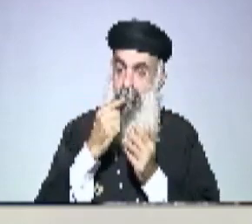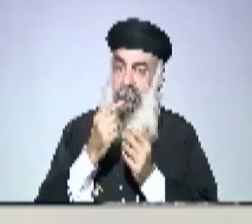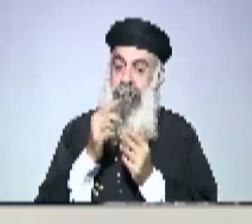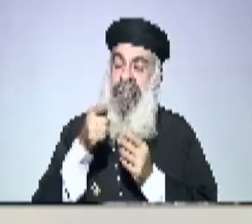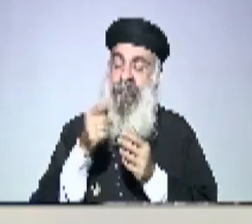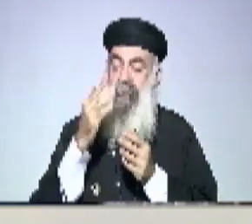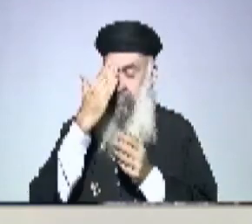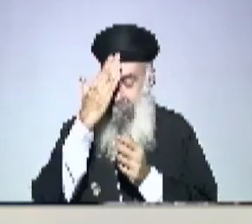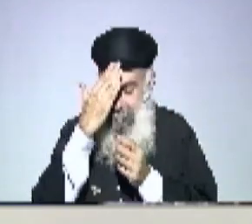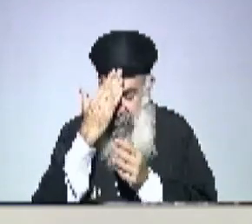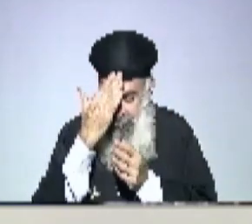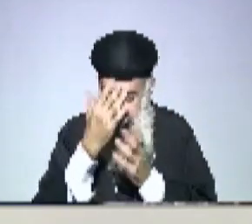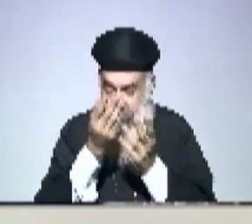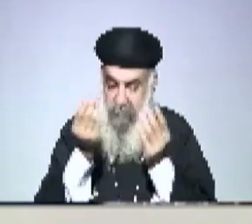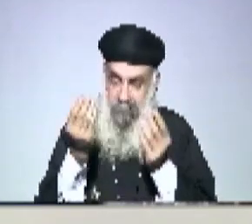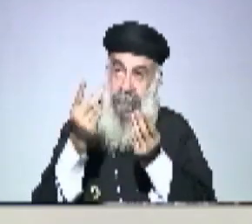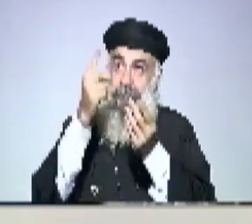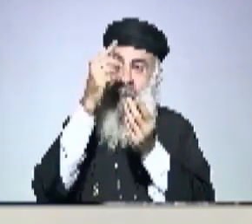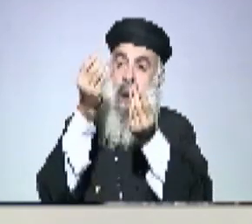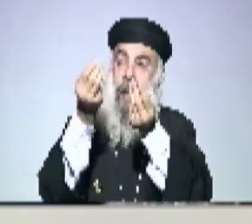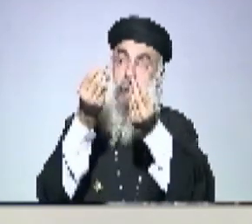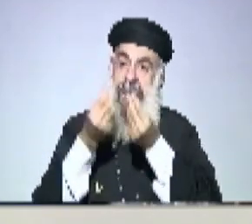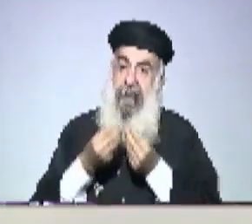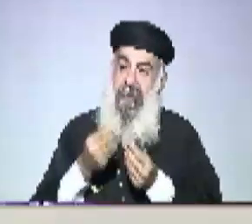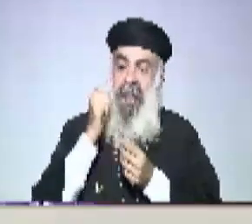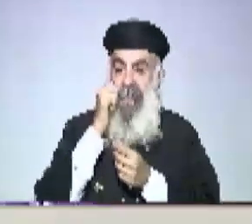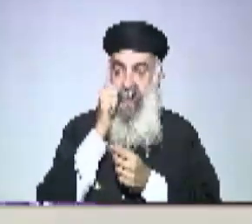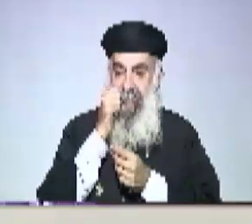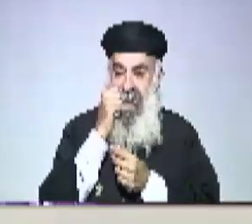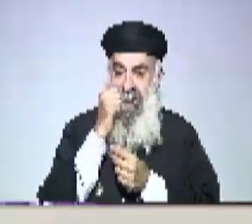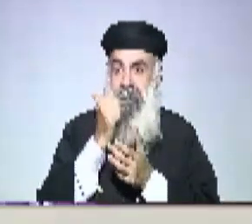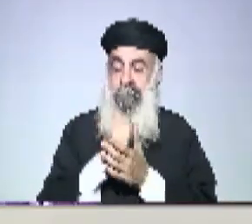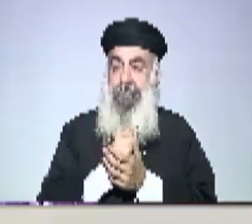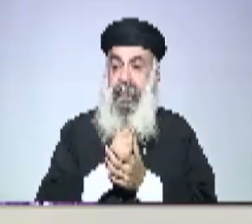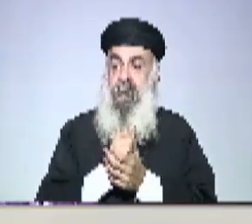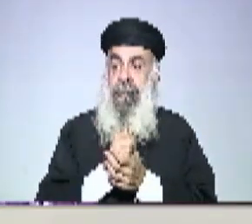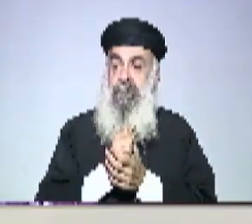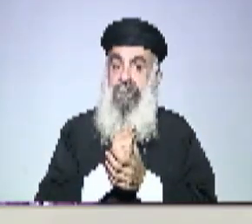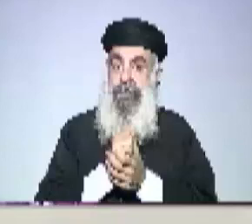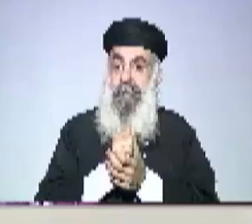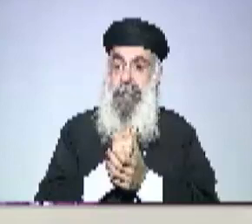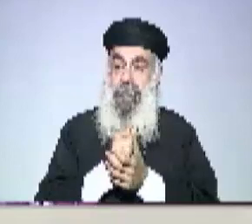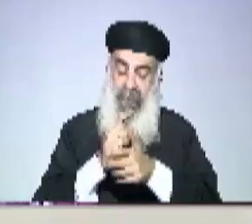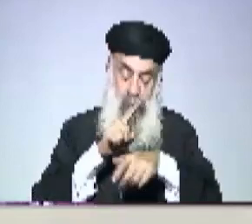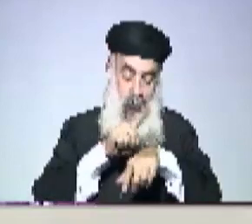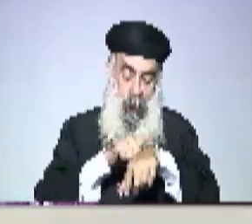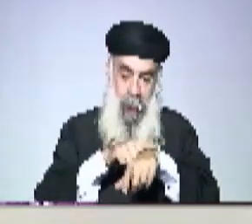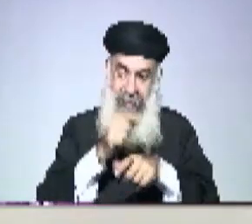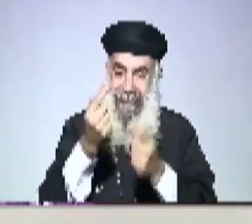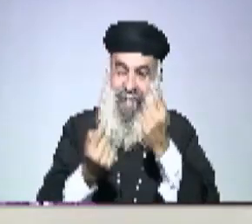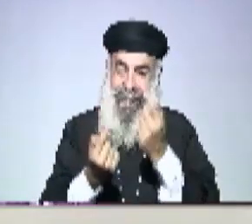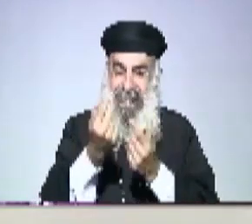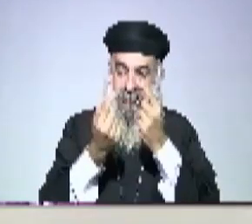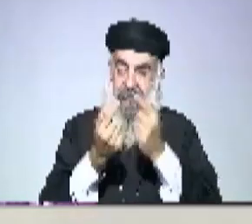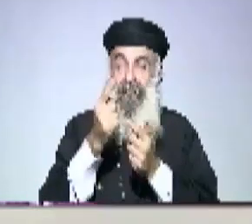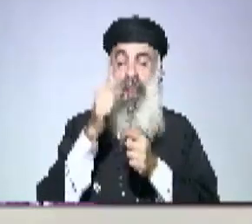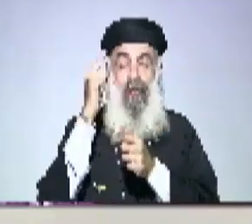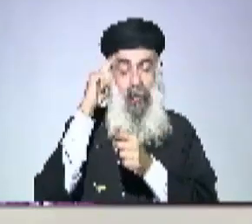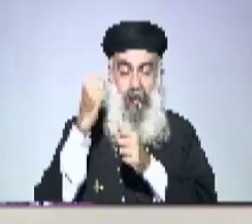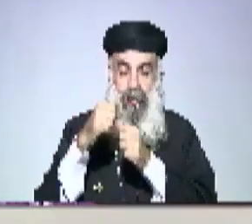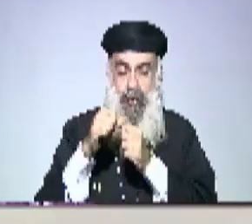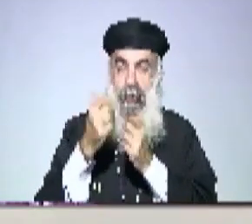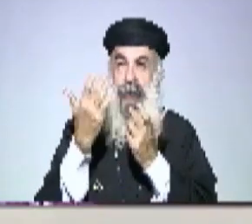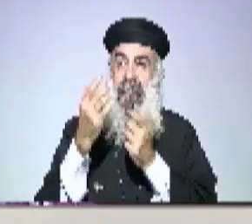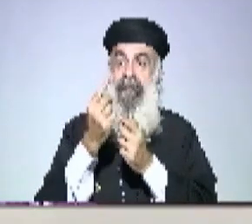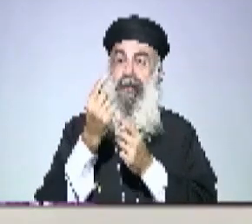الخيرات التي يعطيها الله للانسان في موسم الزرع نقول اذكر يا رب